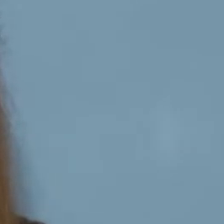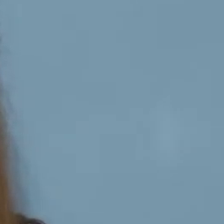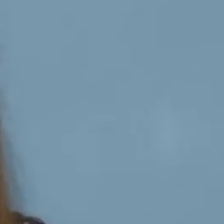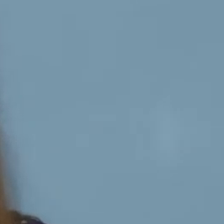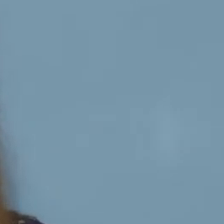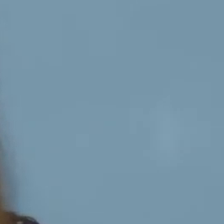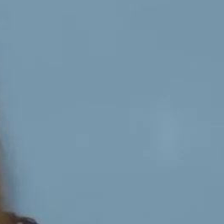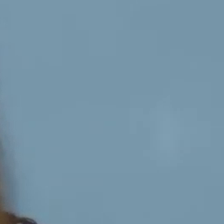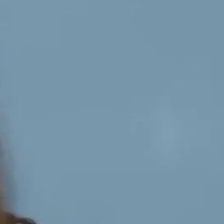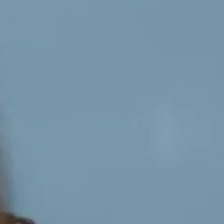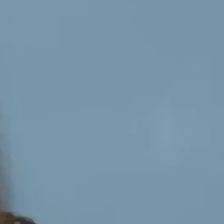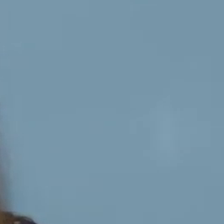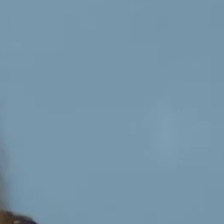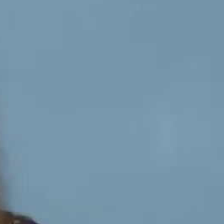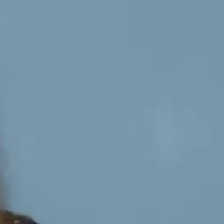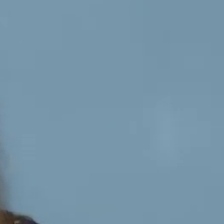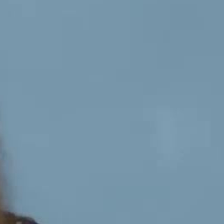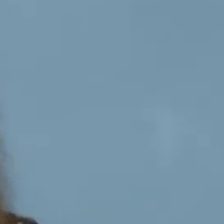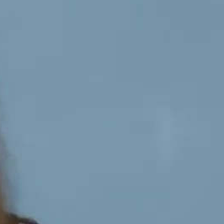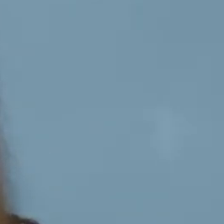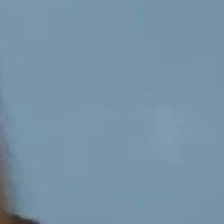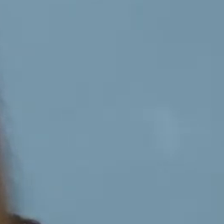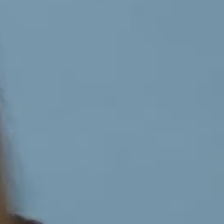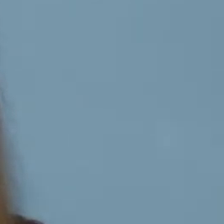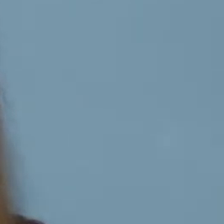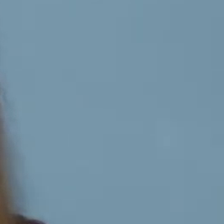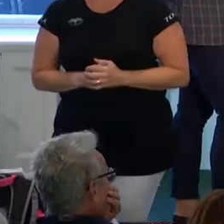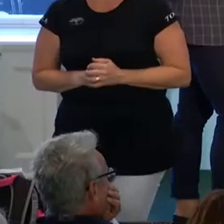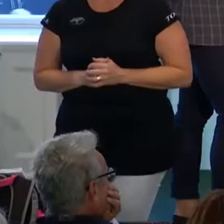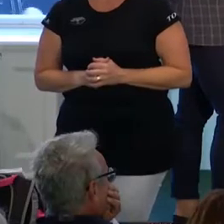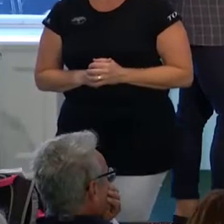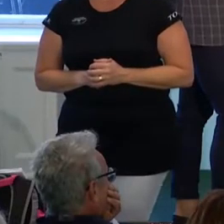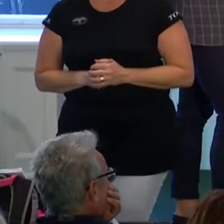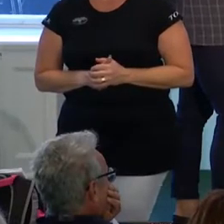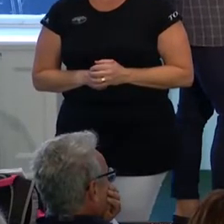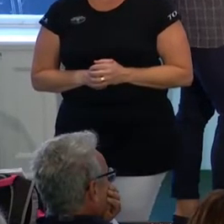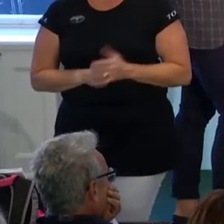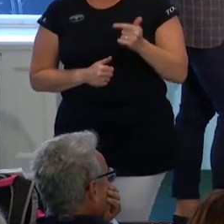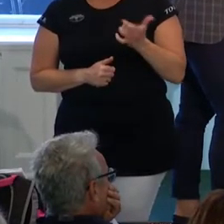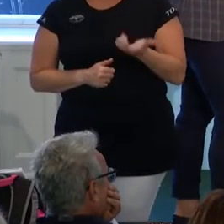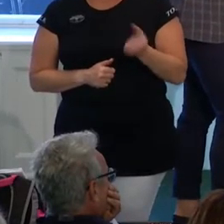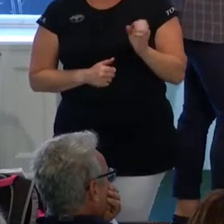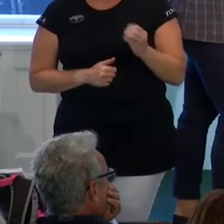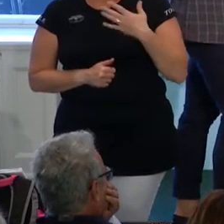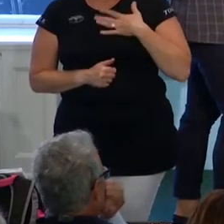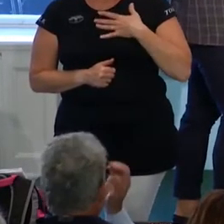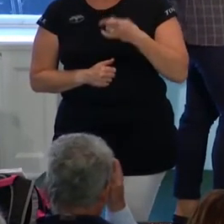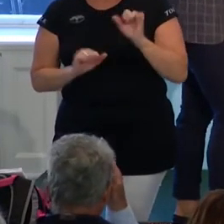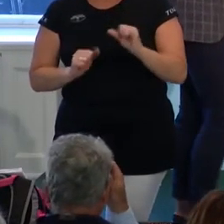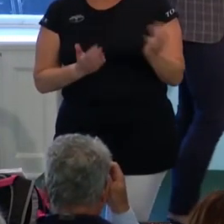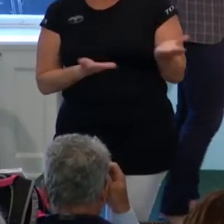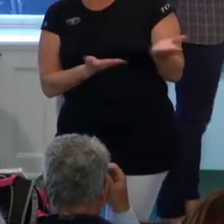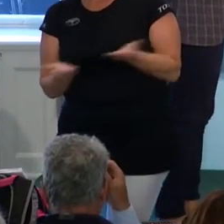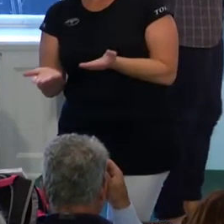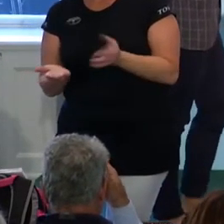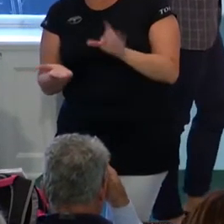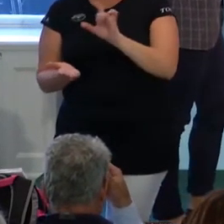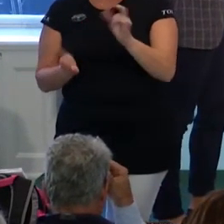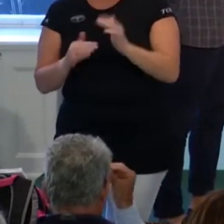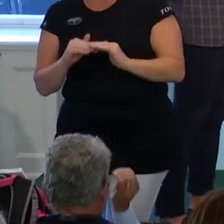fler mer och mer saker att tas initiativ privat, tror jag. Och så ser TCO på att man ska liksom släppa in företagen mer och driva